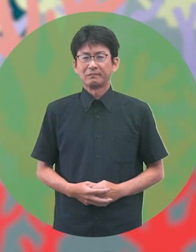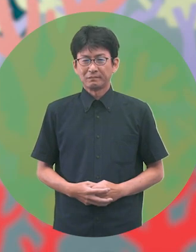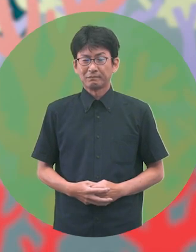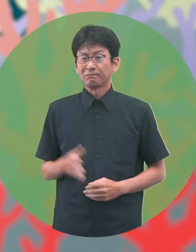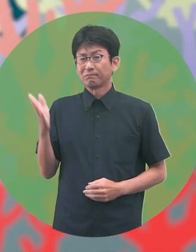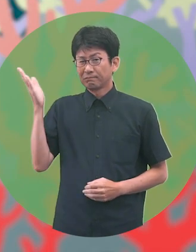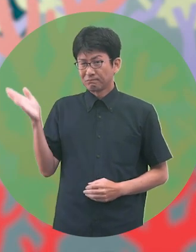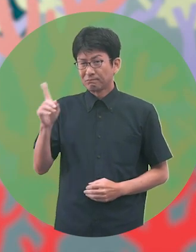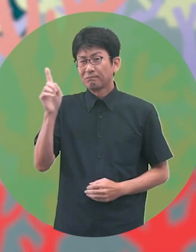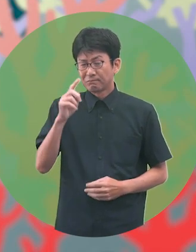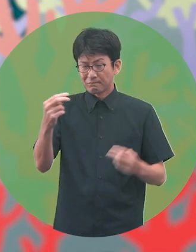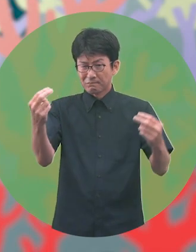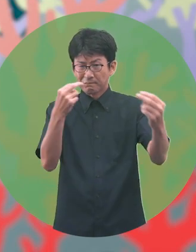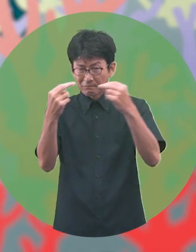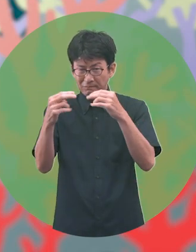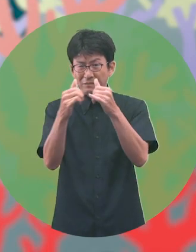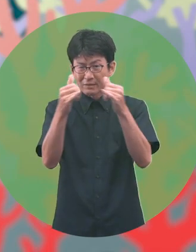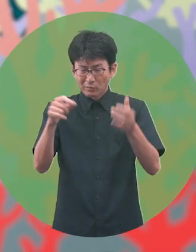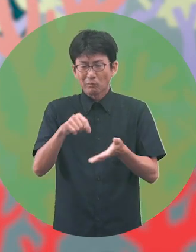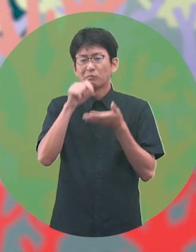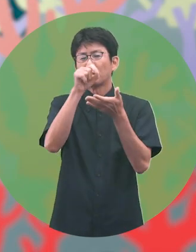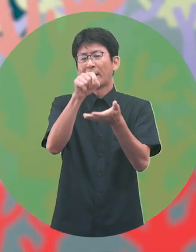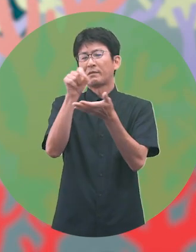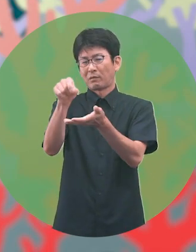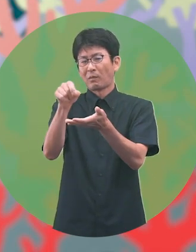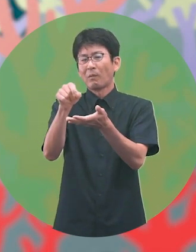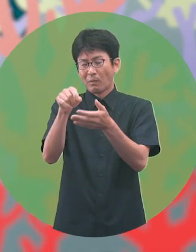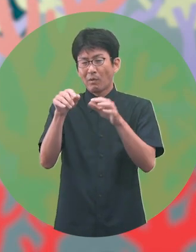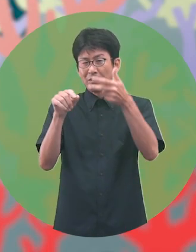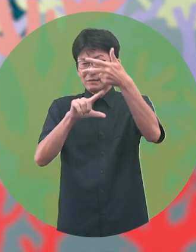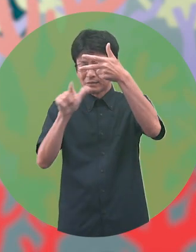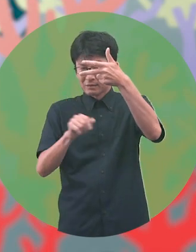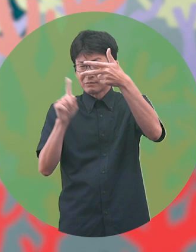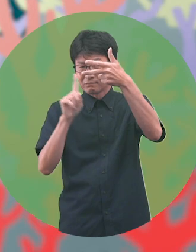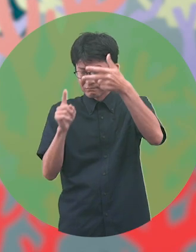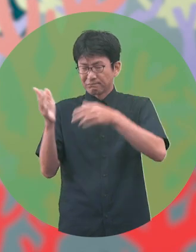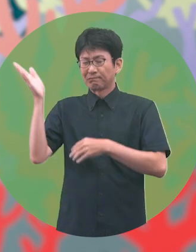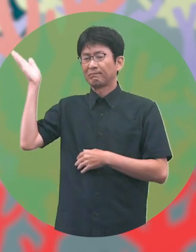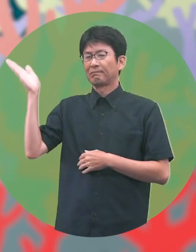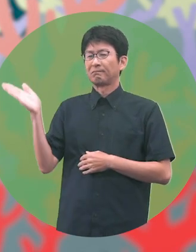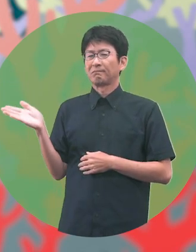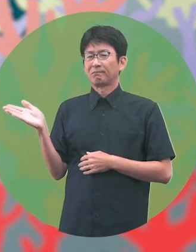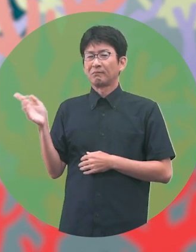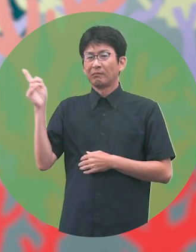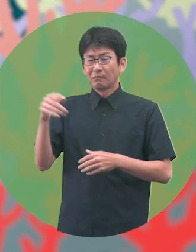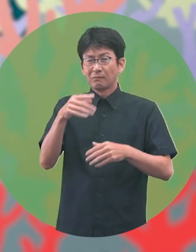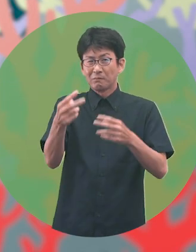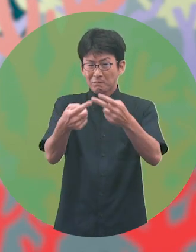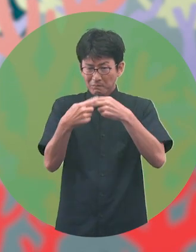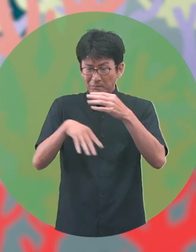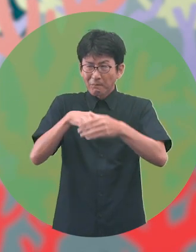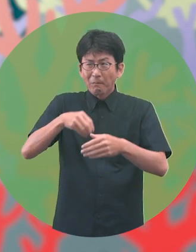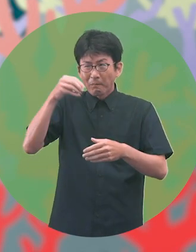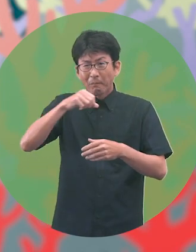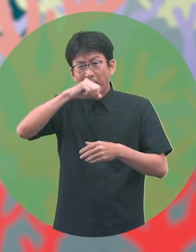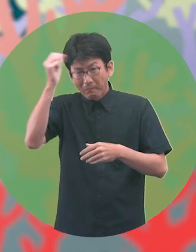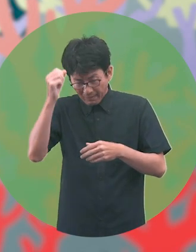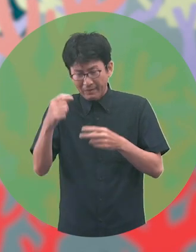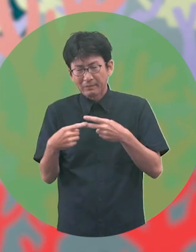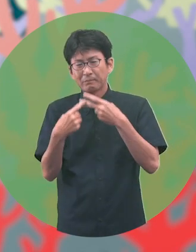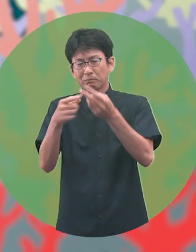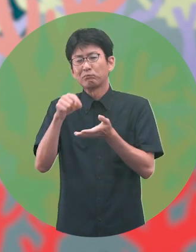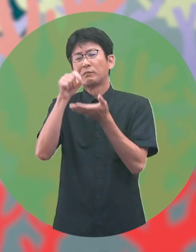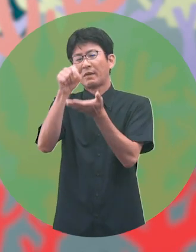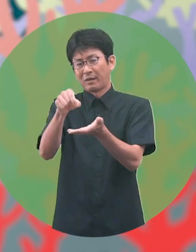ここで視聴者プレゼントのお知らせよ。今月はこちらの商品を抽選でプレゼントします。ふるってのご